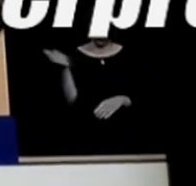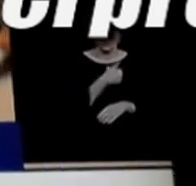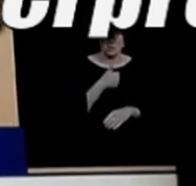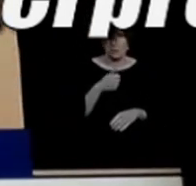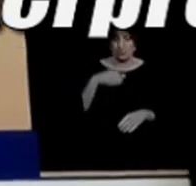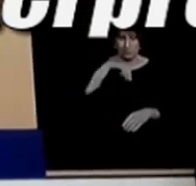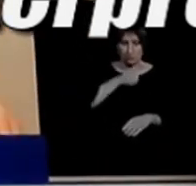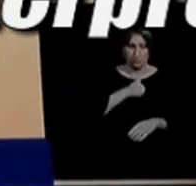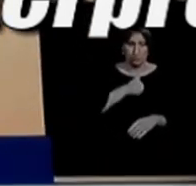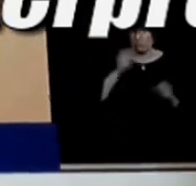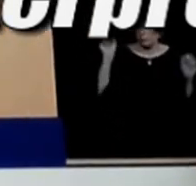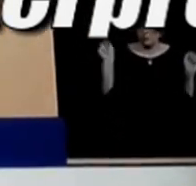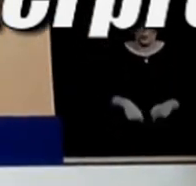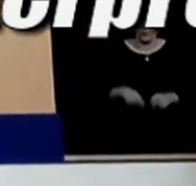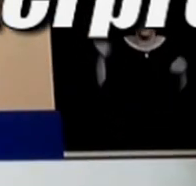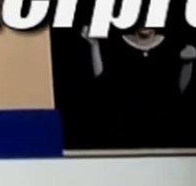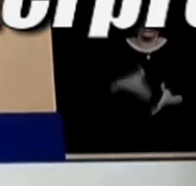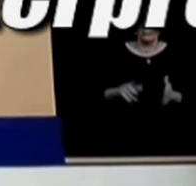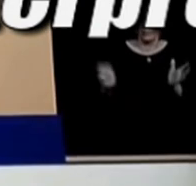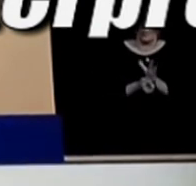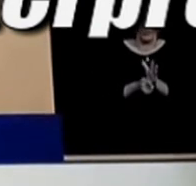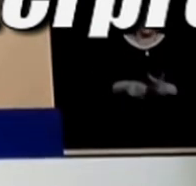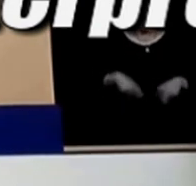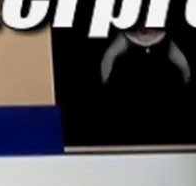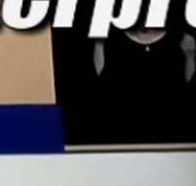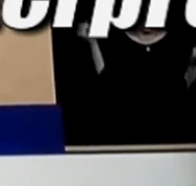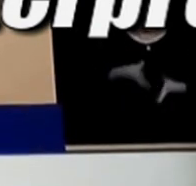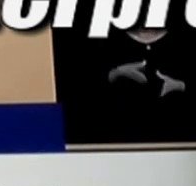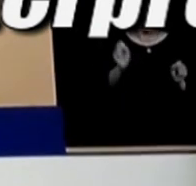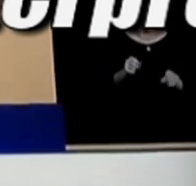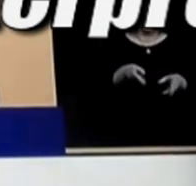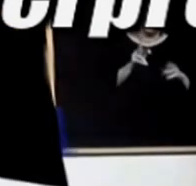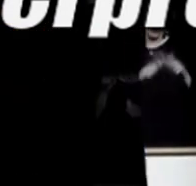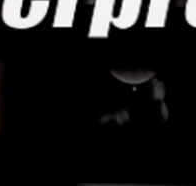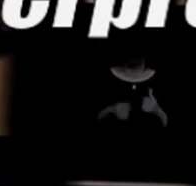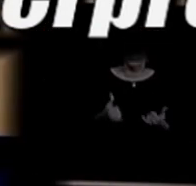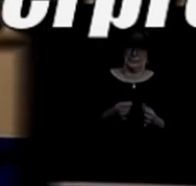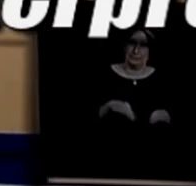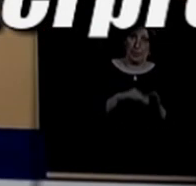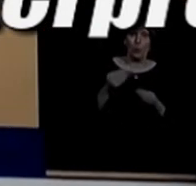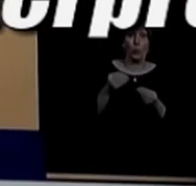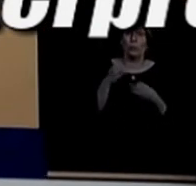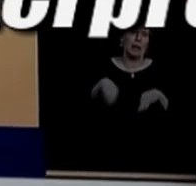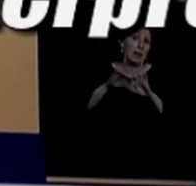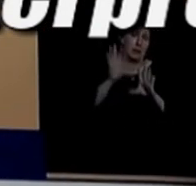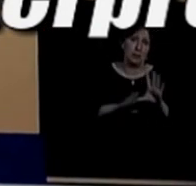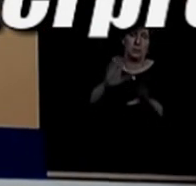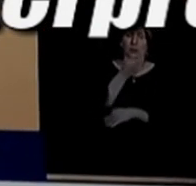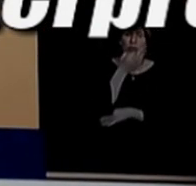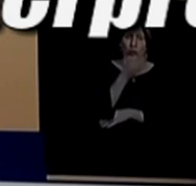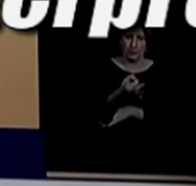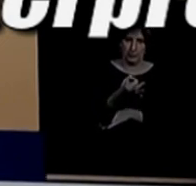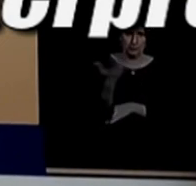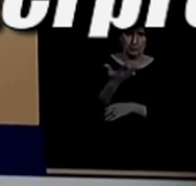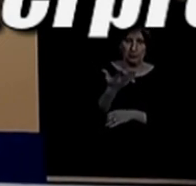Chacun d'entre nous, à un moment de sa vie, peut y être confronté de manière transitoire ou irréversible. Très certainement, que la République sera